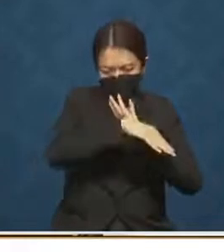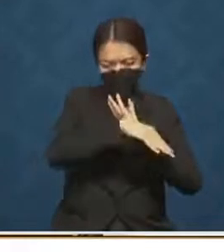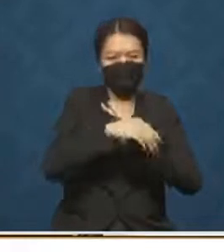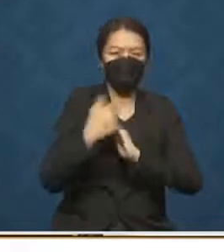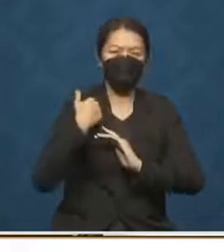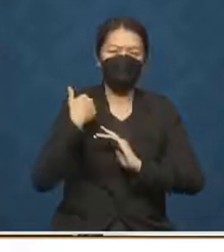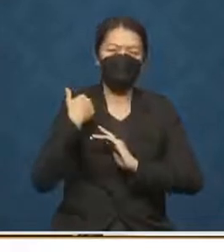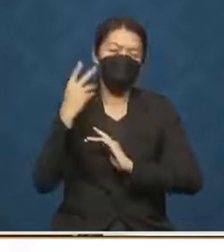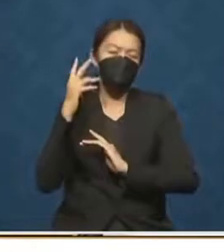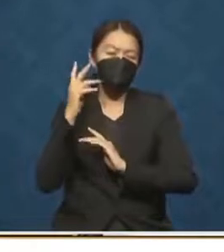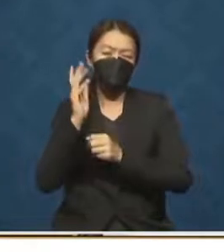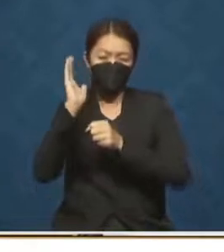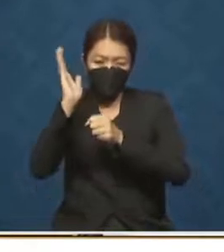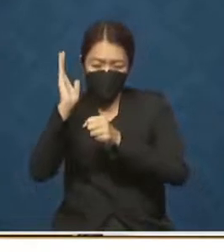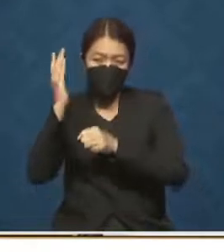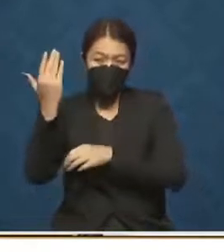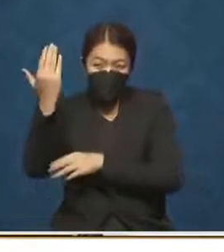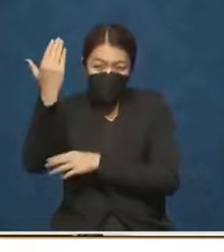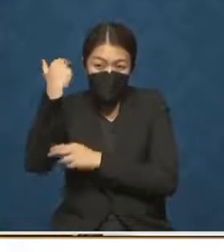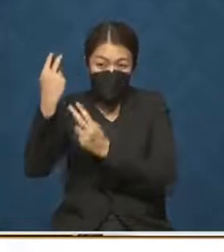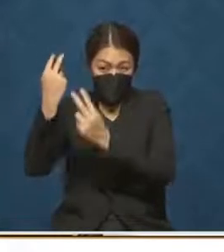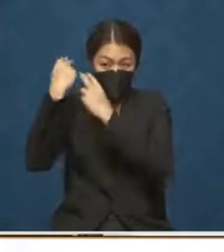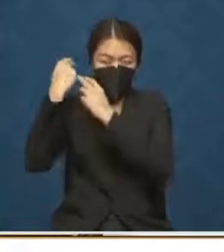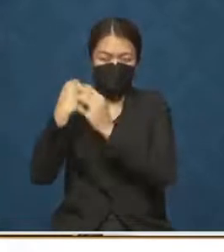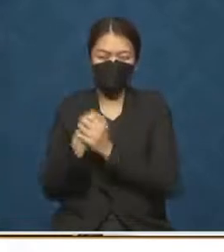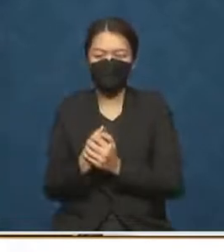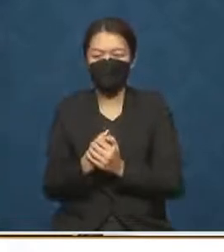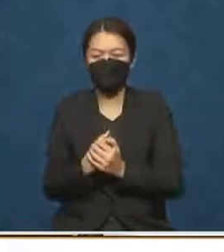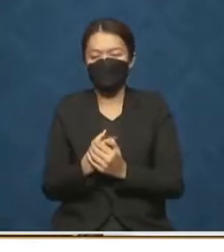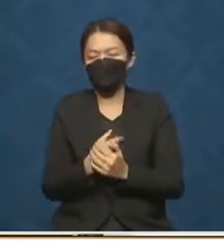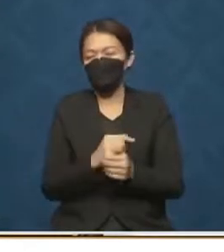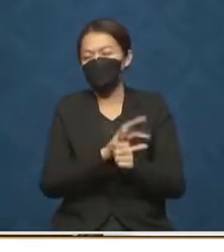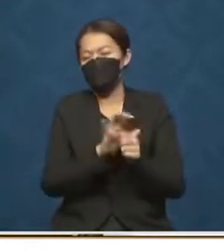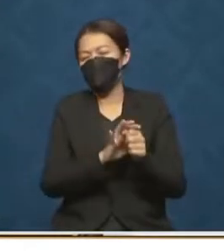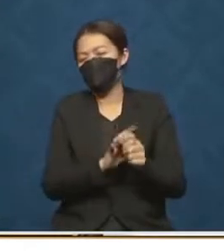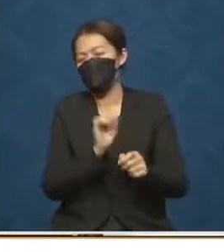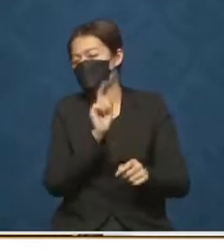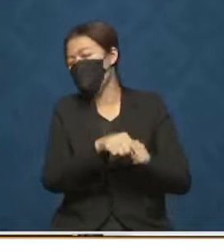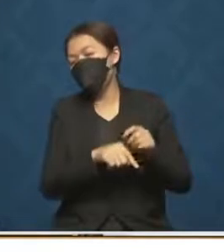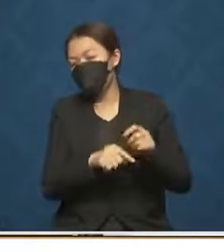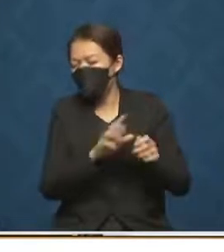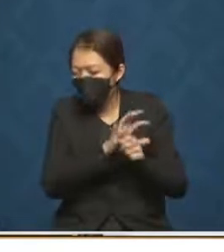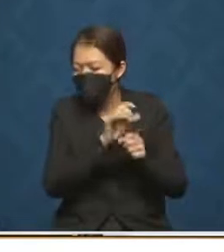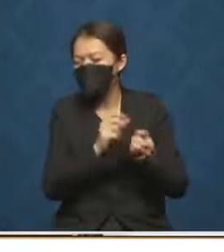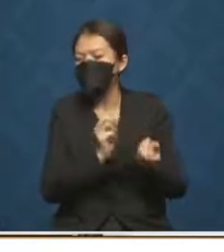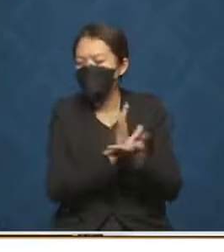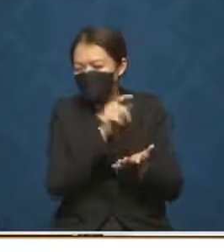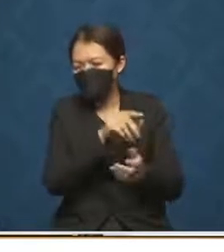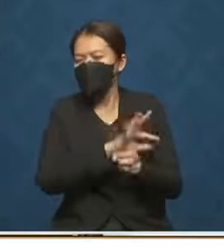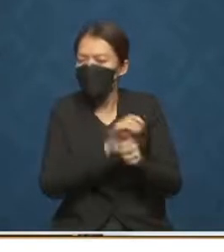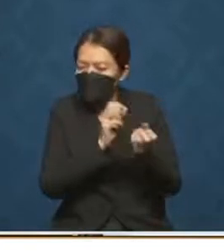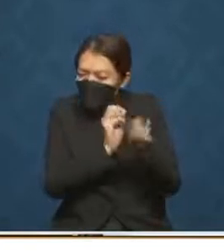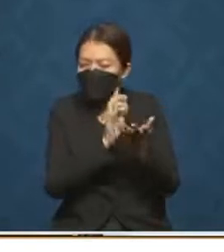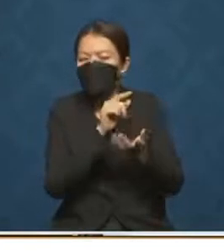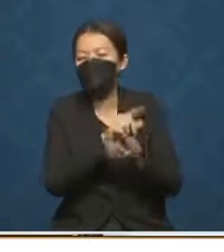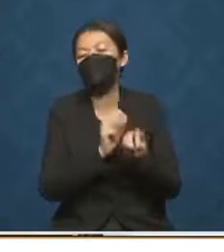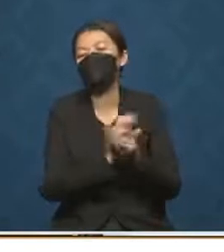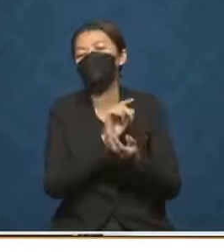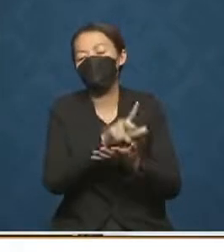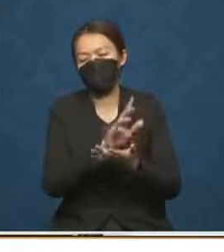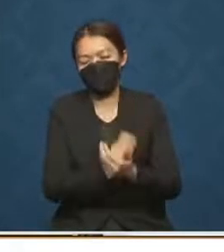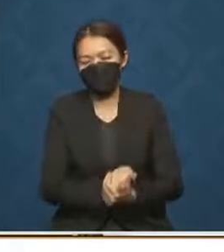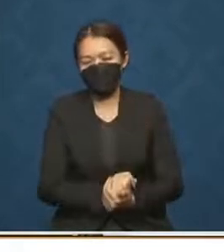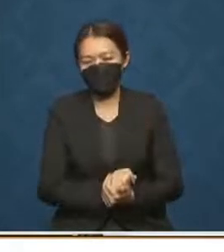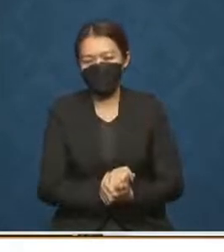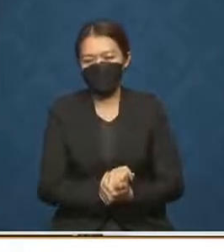มา พพร้กได้บ้านเกน COVID มาก็โยนใส่ COVID ไปหมดแล้ว COVID นี่ก็สร้างความลำร